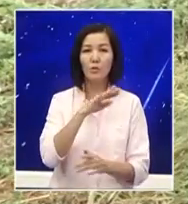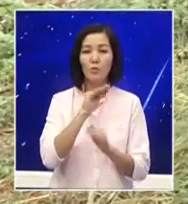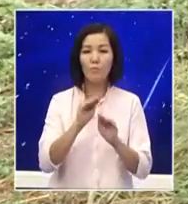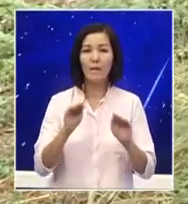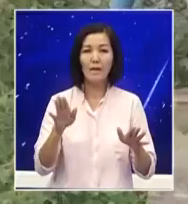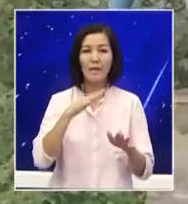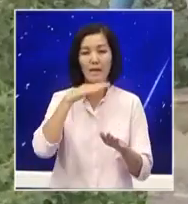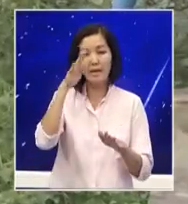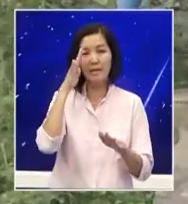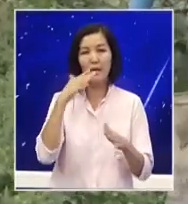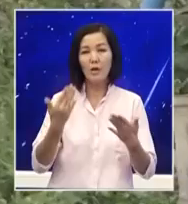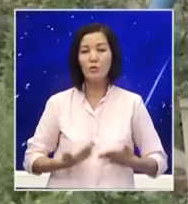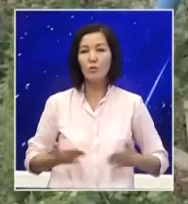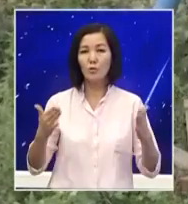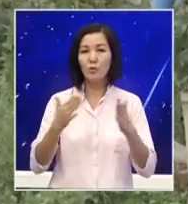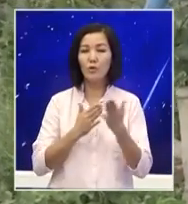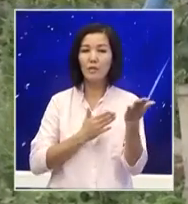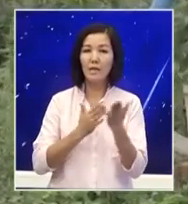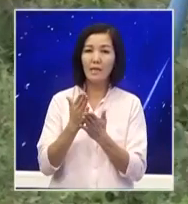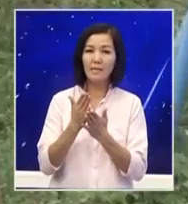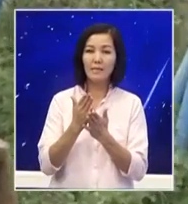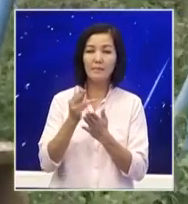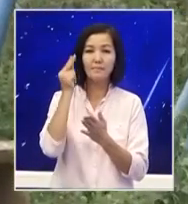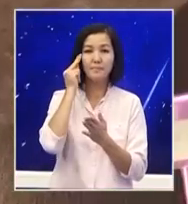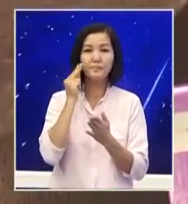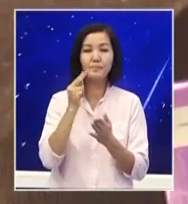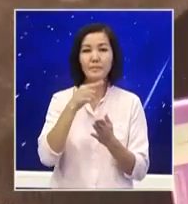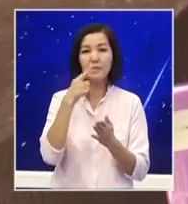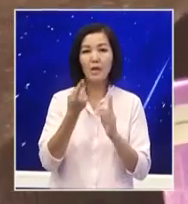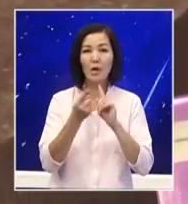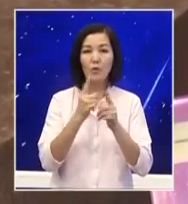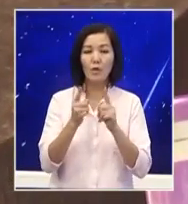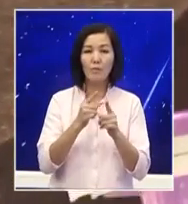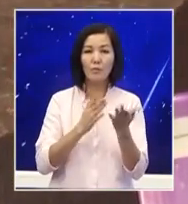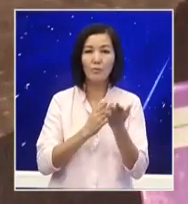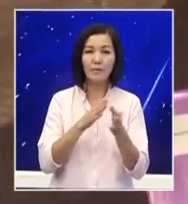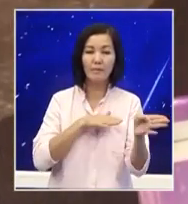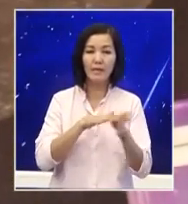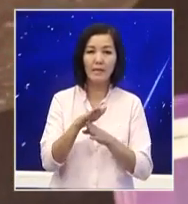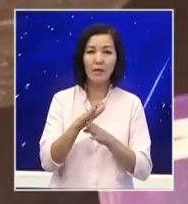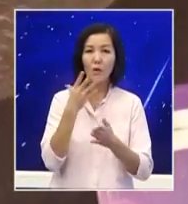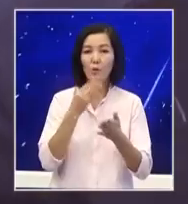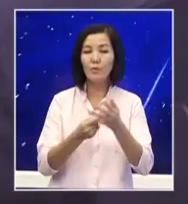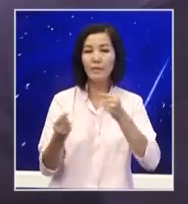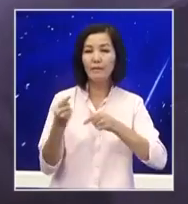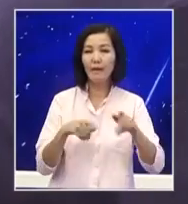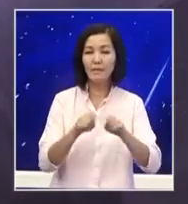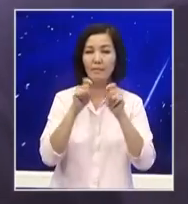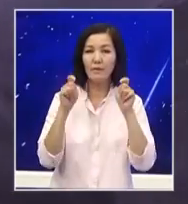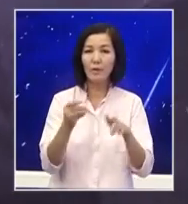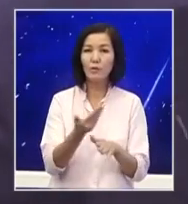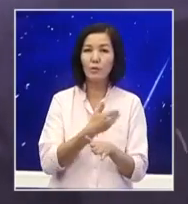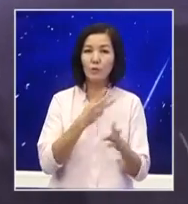Ұзақ жыл тұрғын үй коммуналдық шаруашылық саласында қытай тілінен аудармашы болып қызмет еткен. Десе де жеке кәсіп ашу көптен ойында